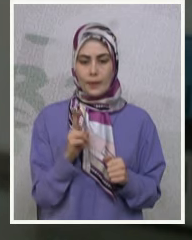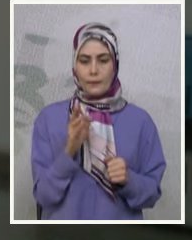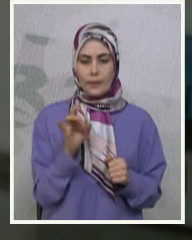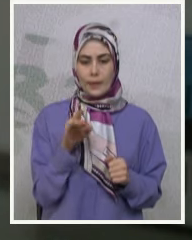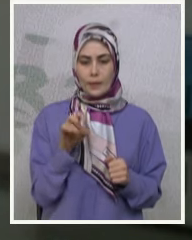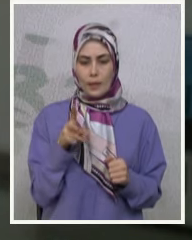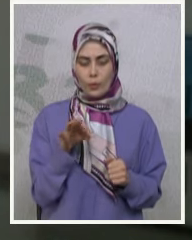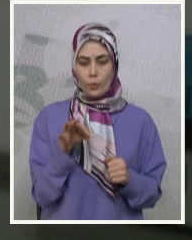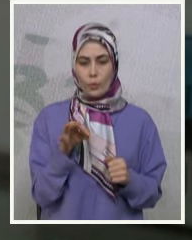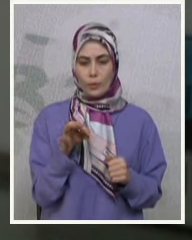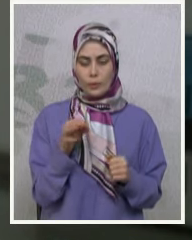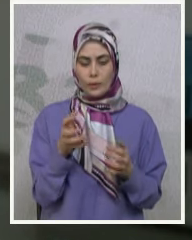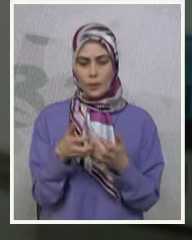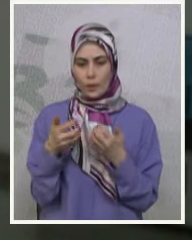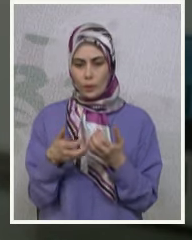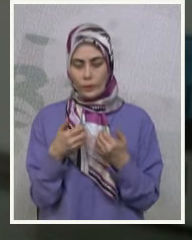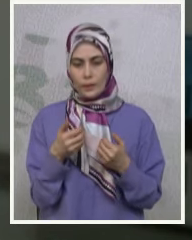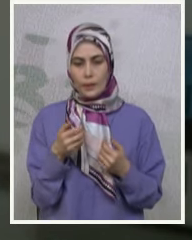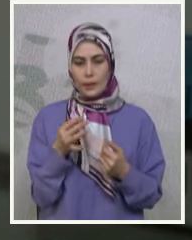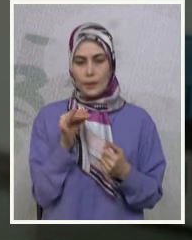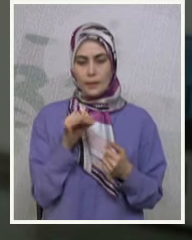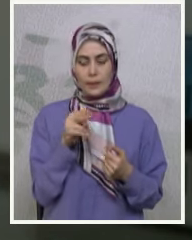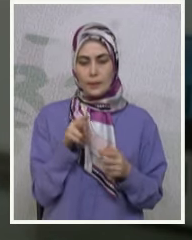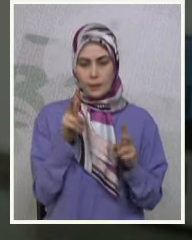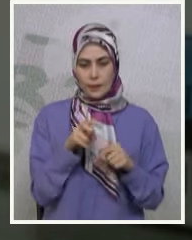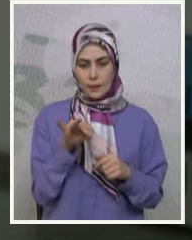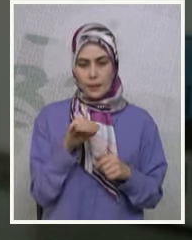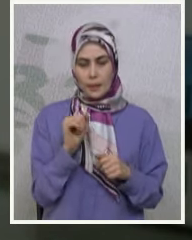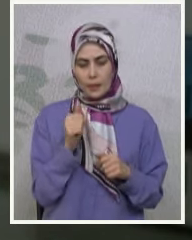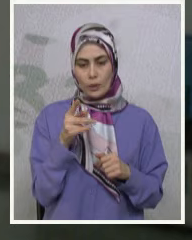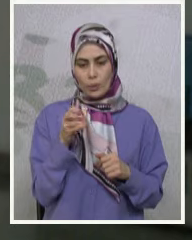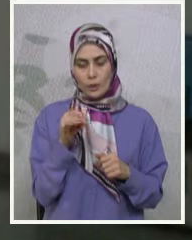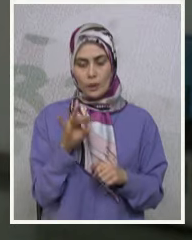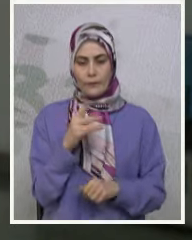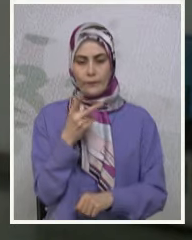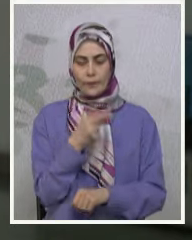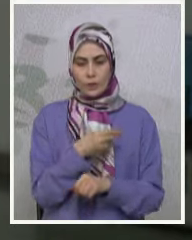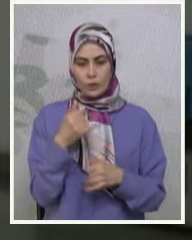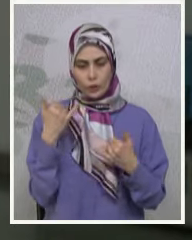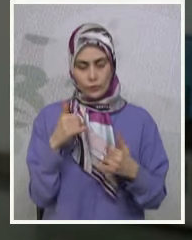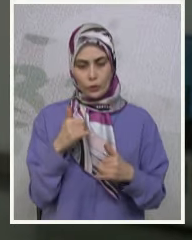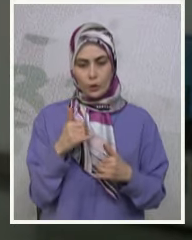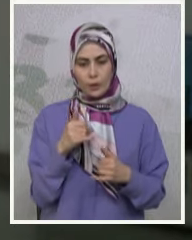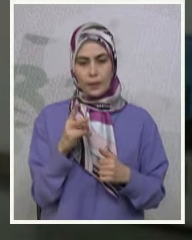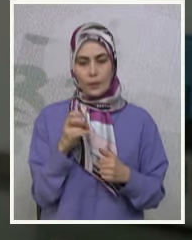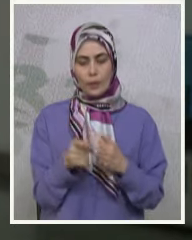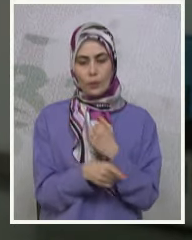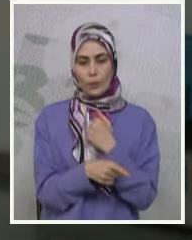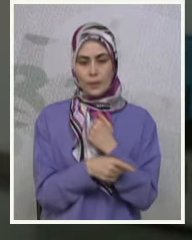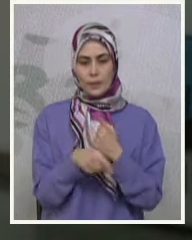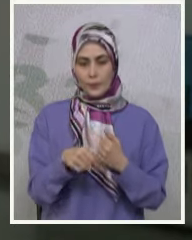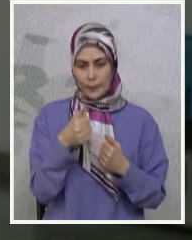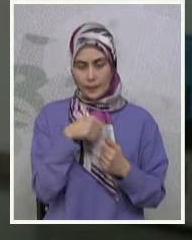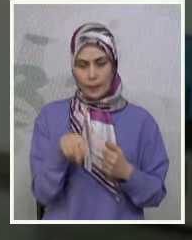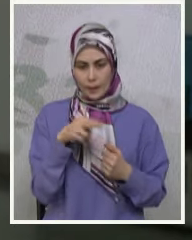квартальные исследования и квартальные диагностические исследования и вакцинация животных на конец декабря, вот